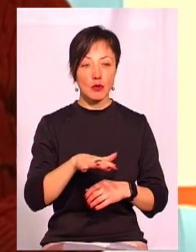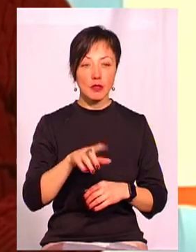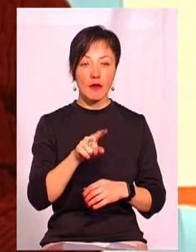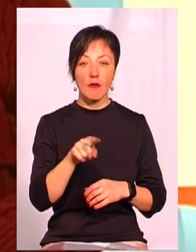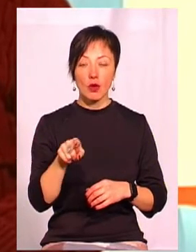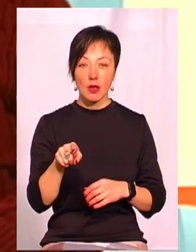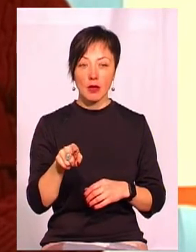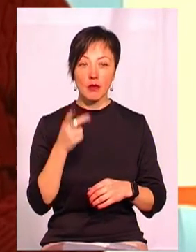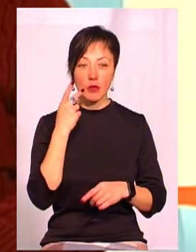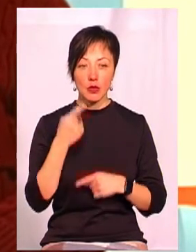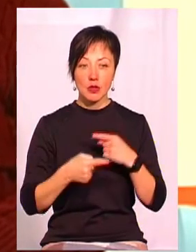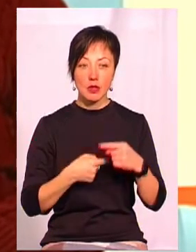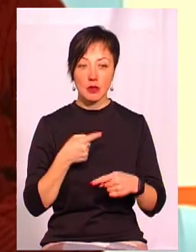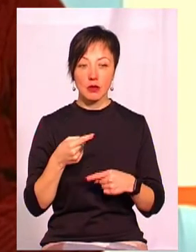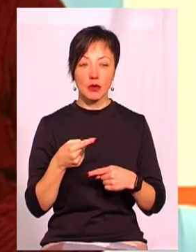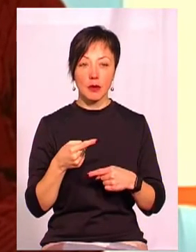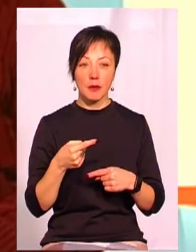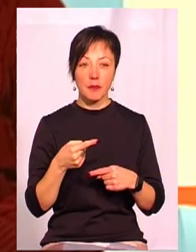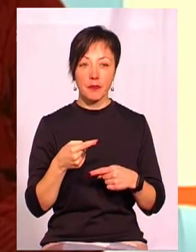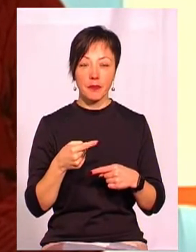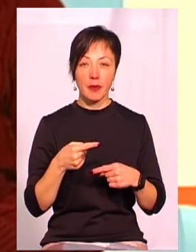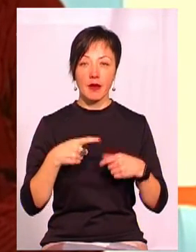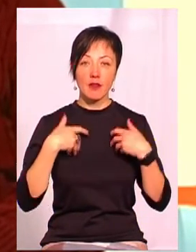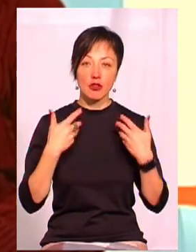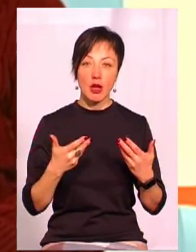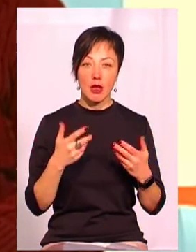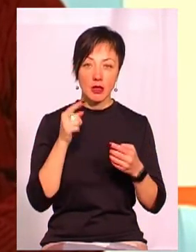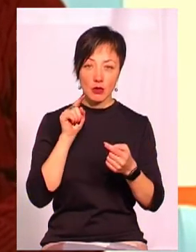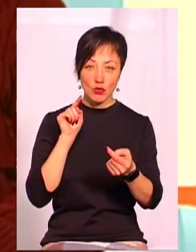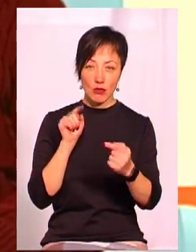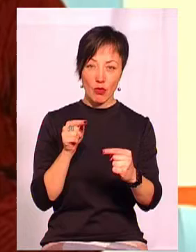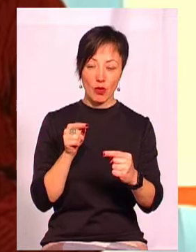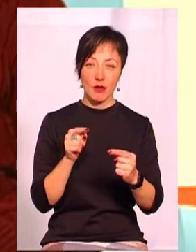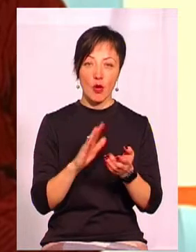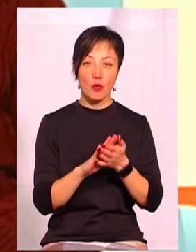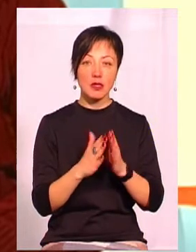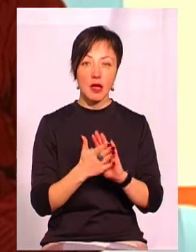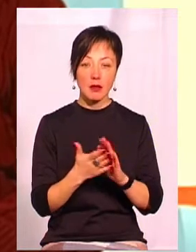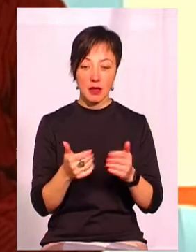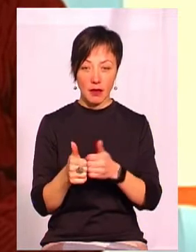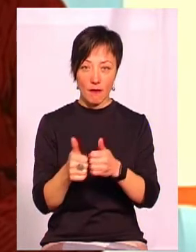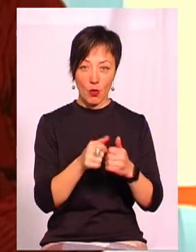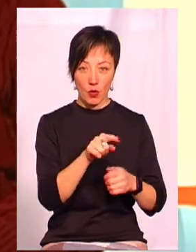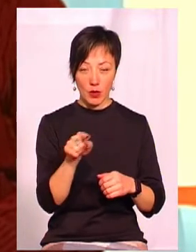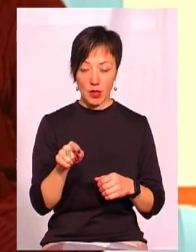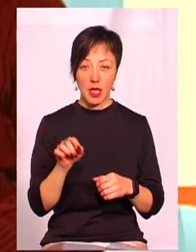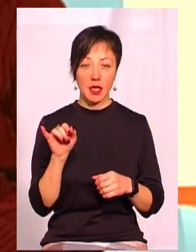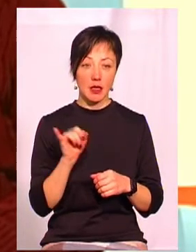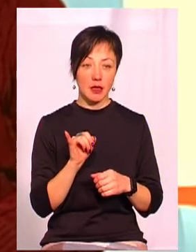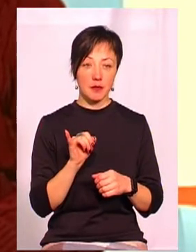Вони постійно виражали якийсь супротив обставинам, які навколо них.